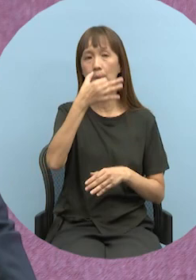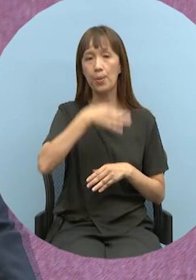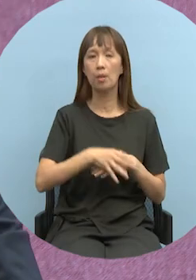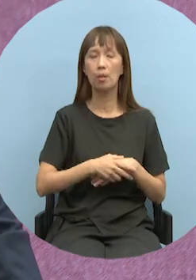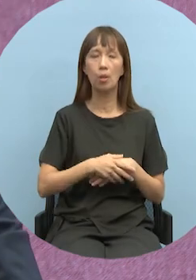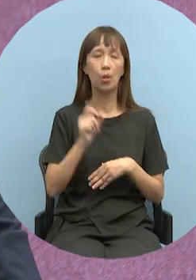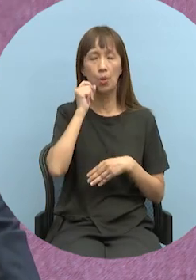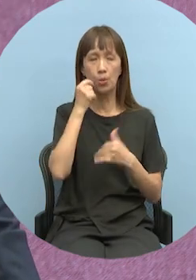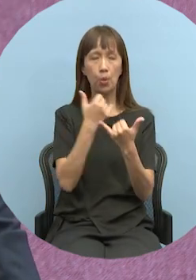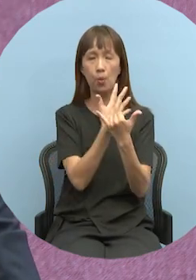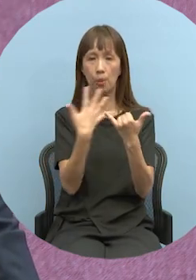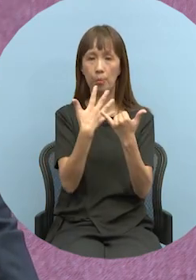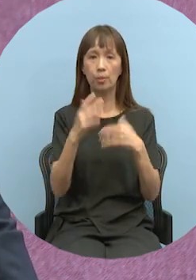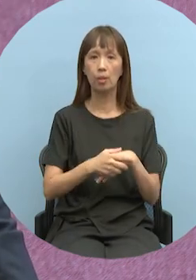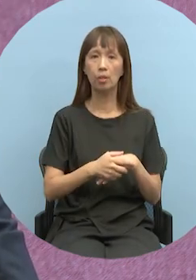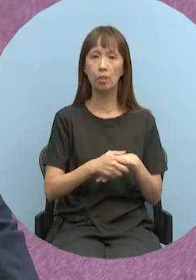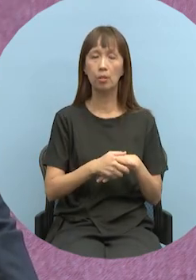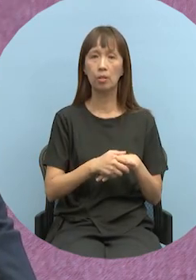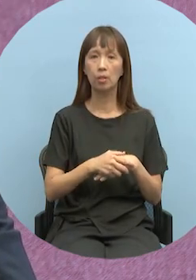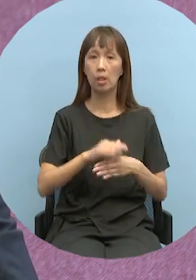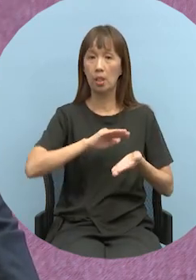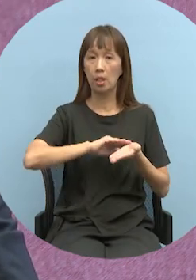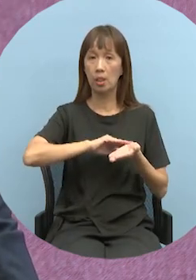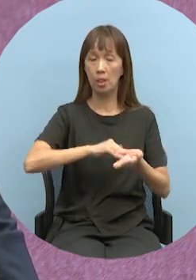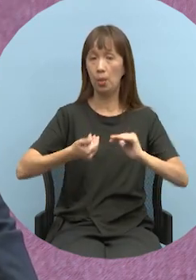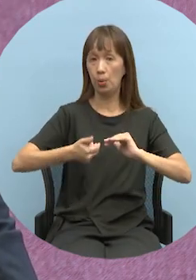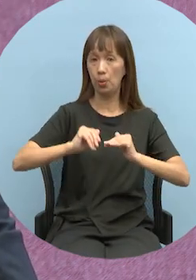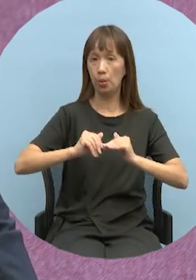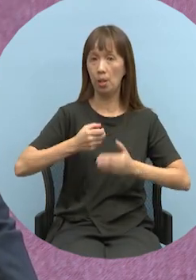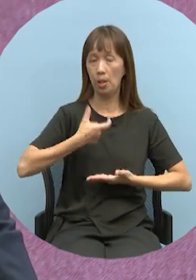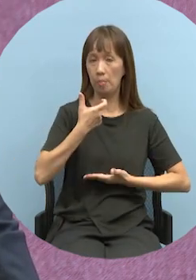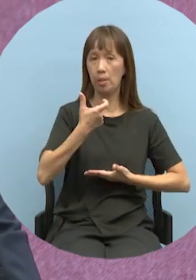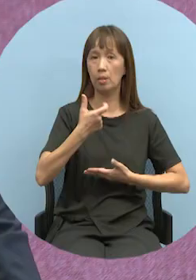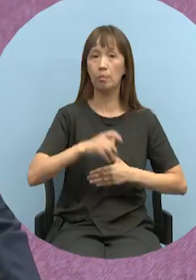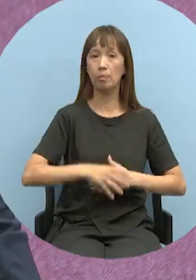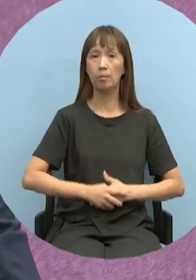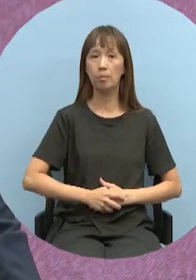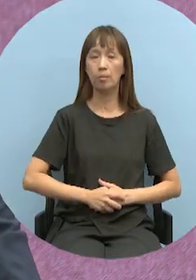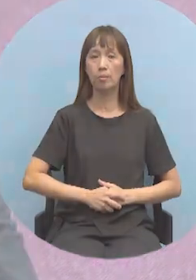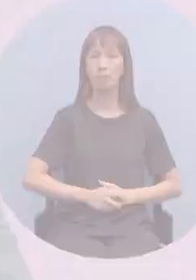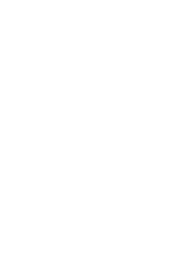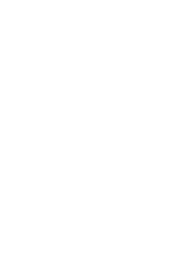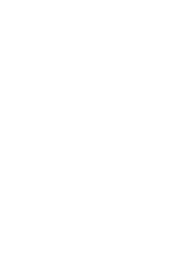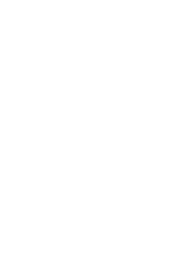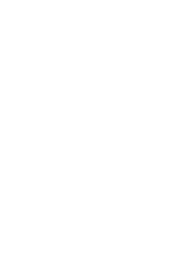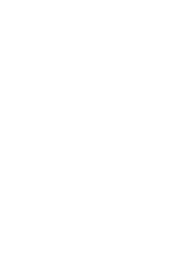的。65歲以上的市民呢，亦都可以透過醫療券呢去支付這個共付額的。